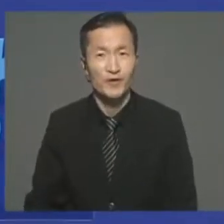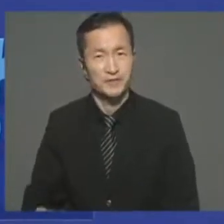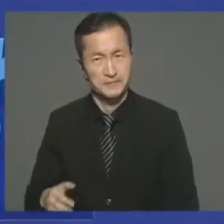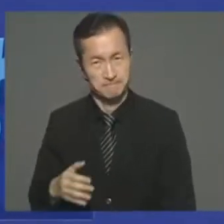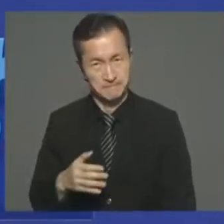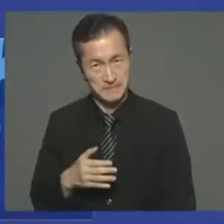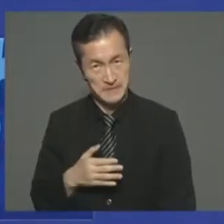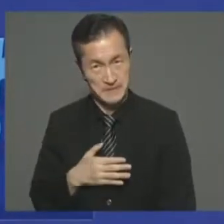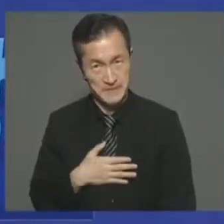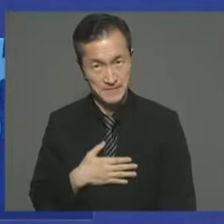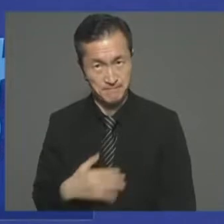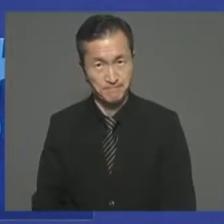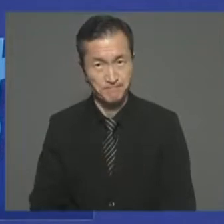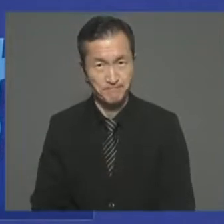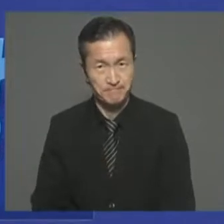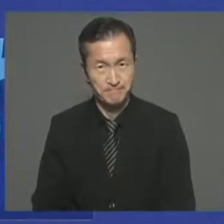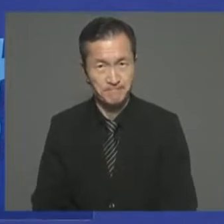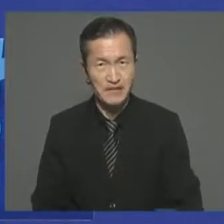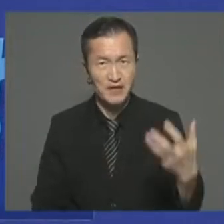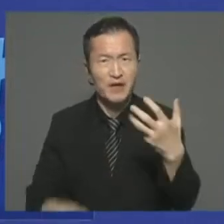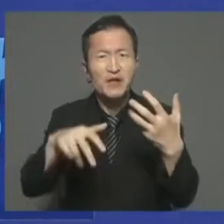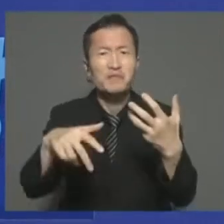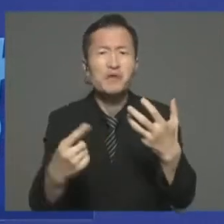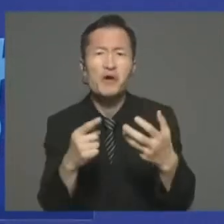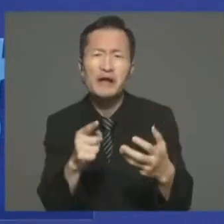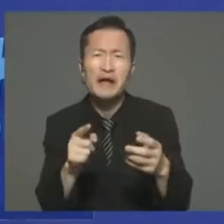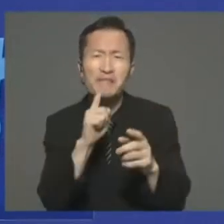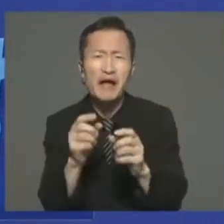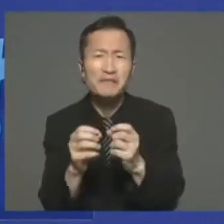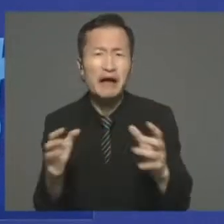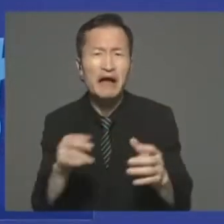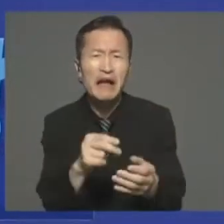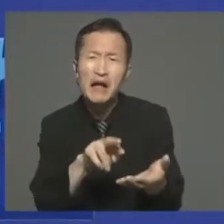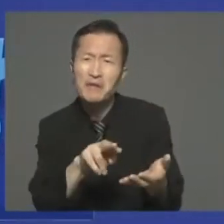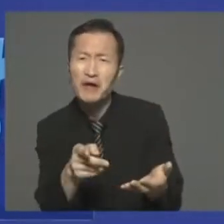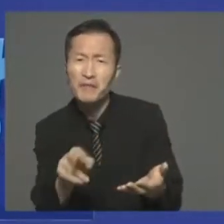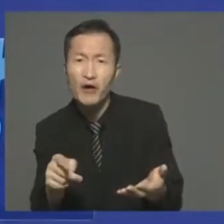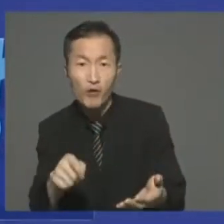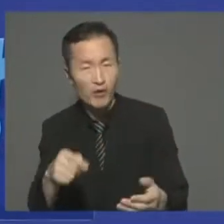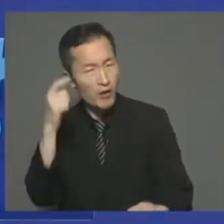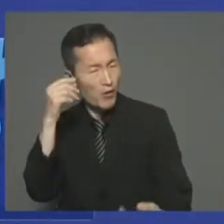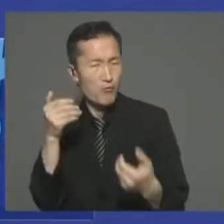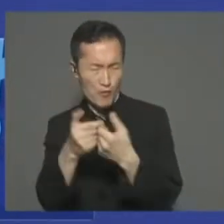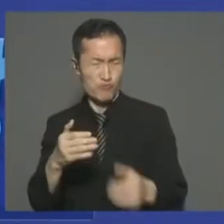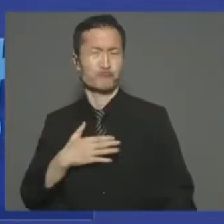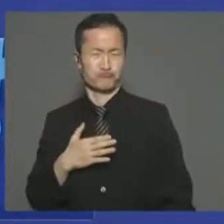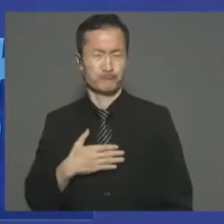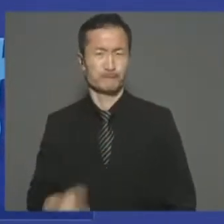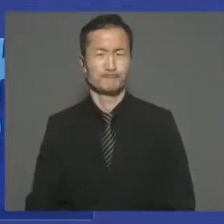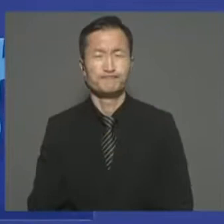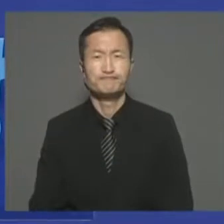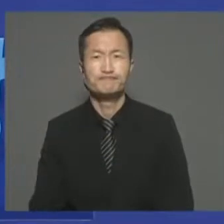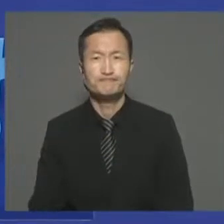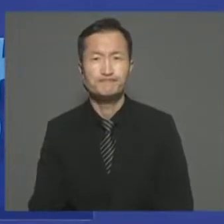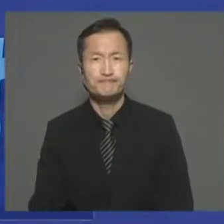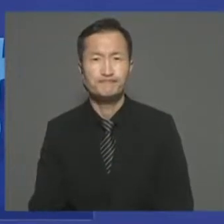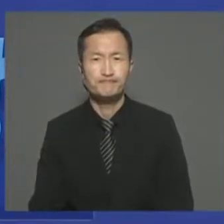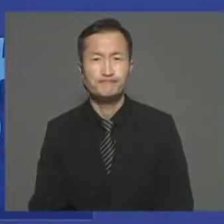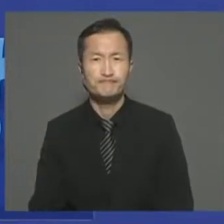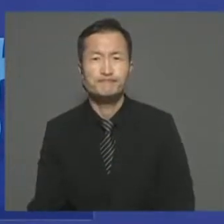그래서 당헌 80조 논란, 당헌 80조 개정 반대해왔었습니다.